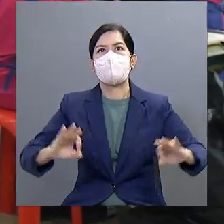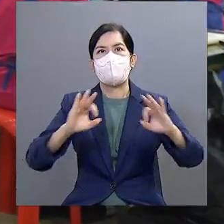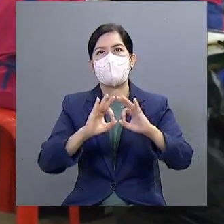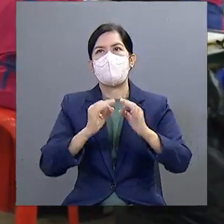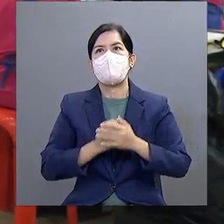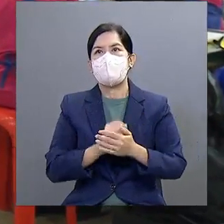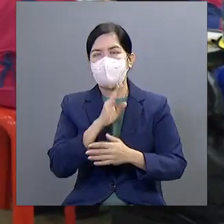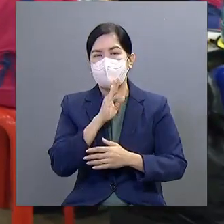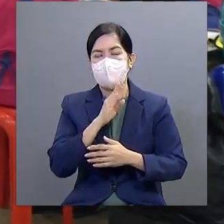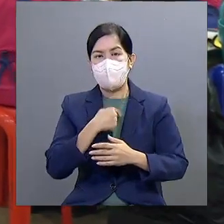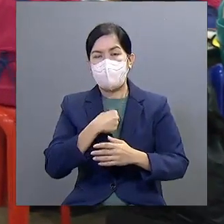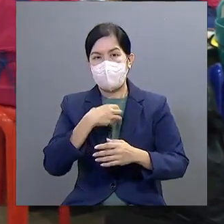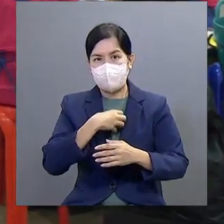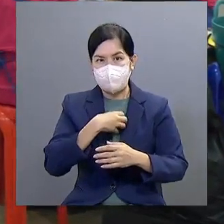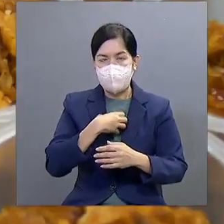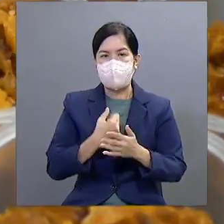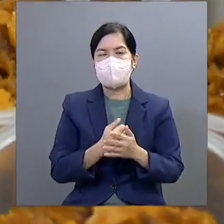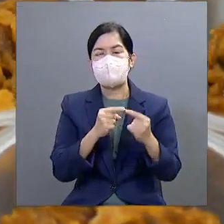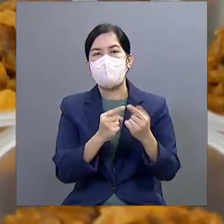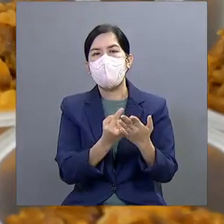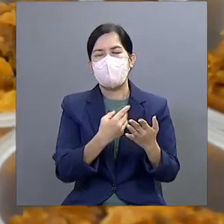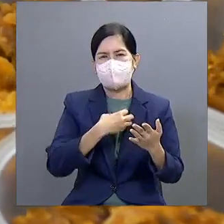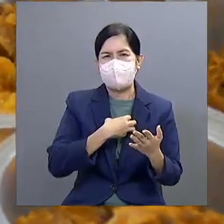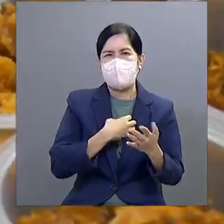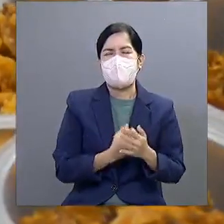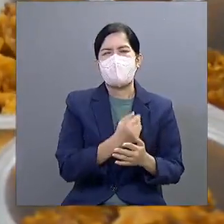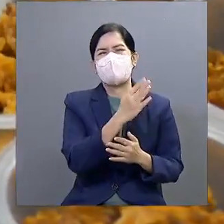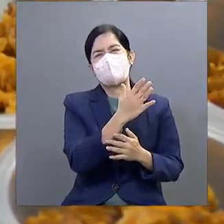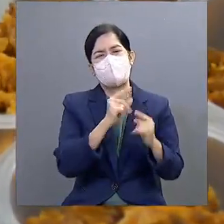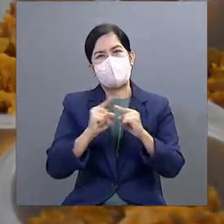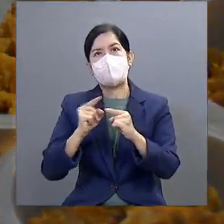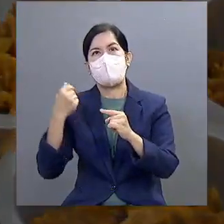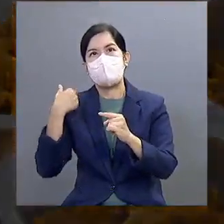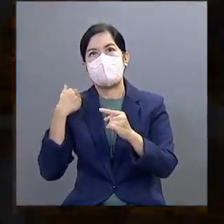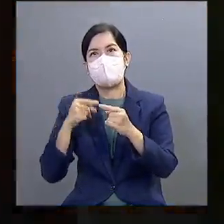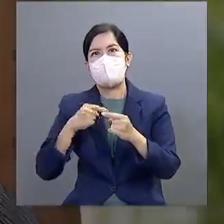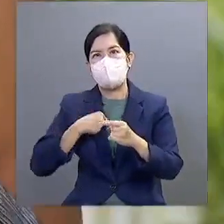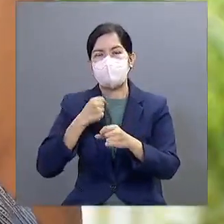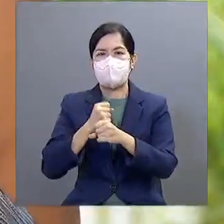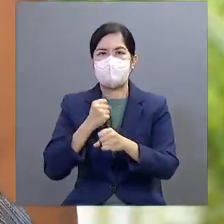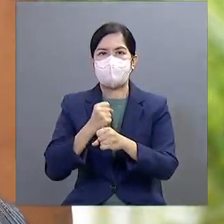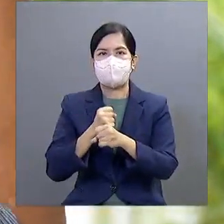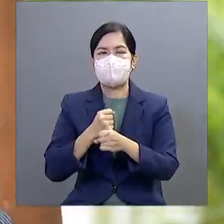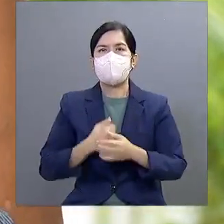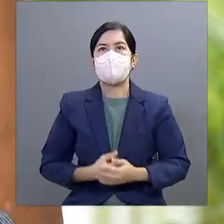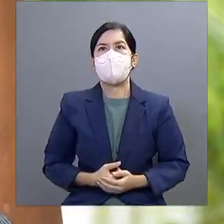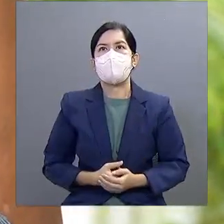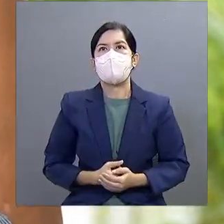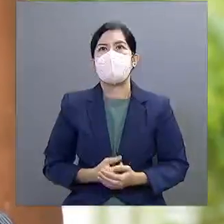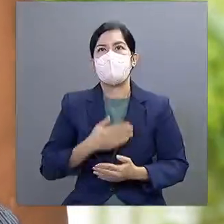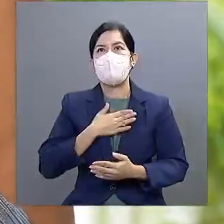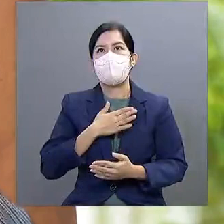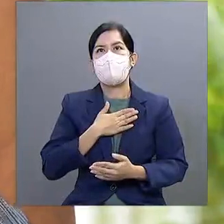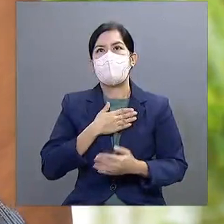ได้แล้วเราไม่มีสิ่งที่เราอยากมีแล้วเราไม่ได้เนี่ยเราไม่เคยทำไว้ ระดับป้าเนี่ยมันก็คงได้แค่